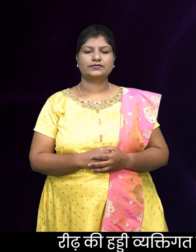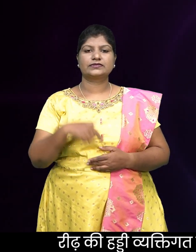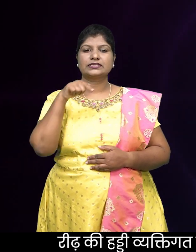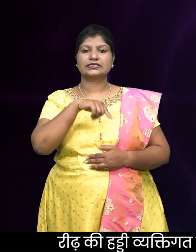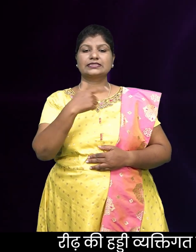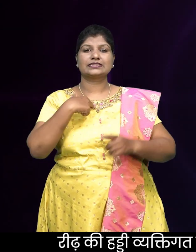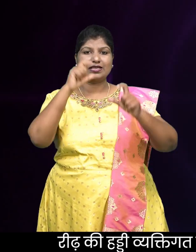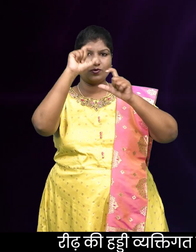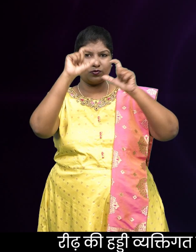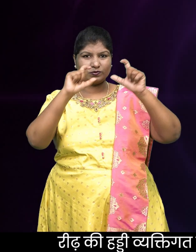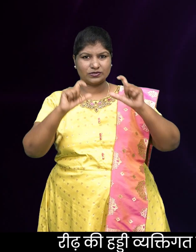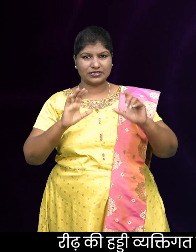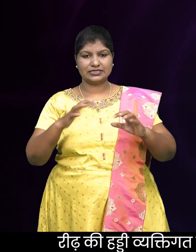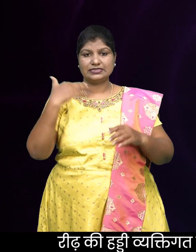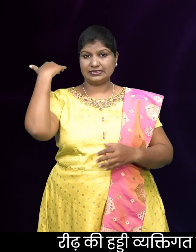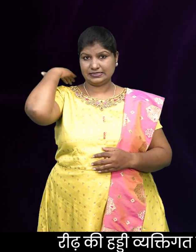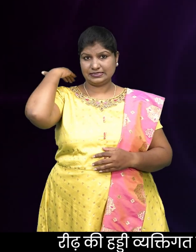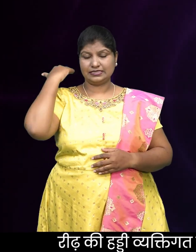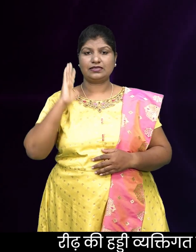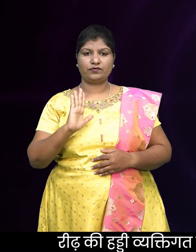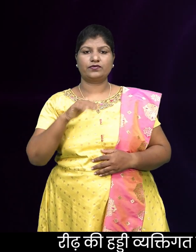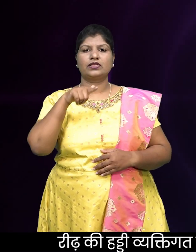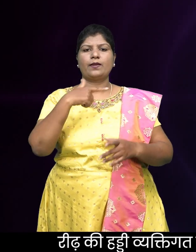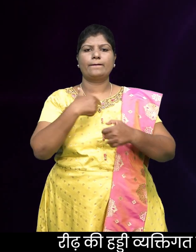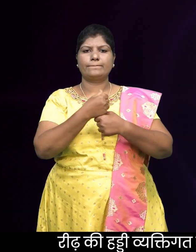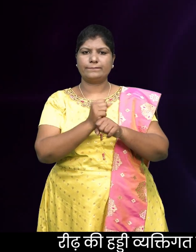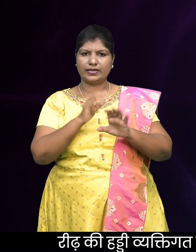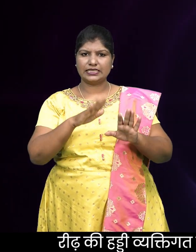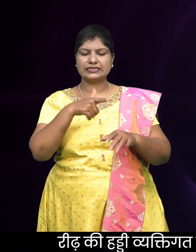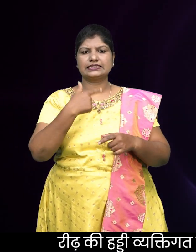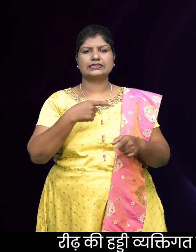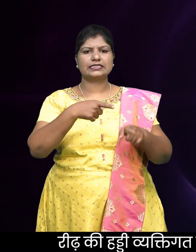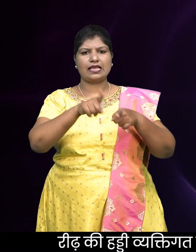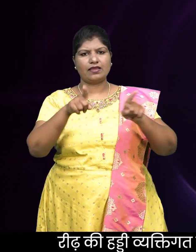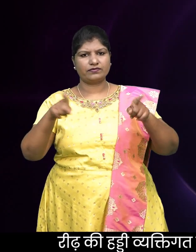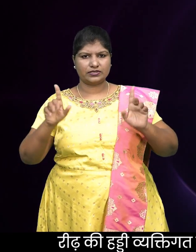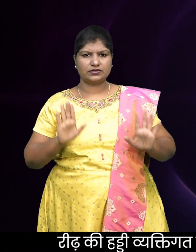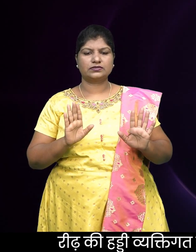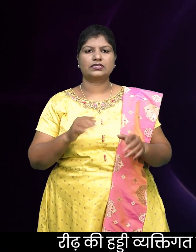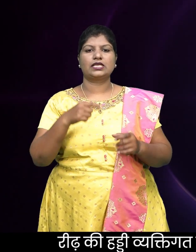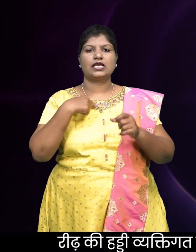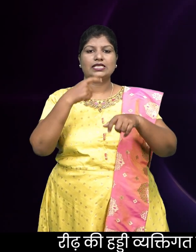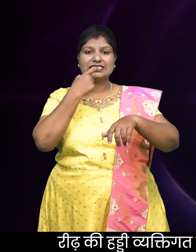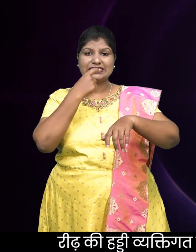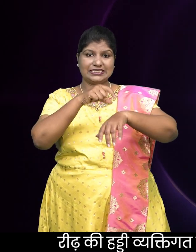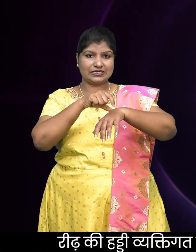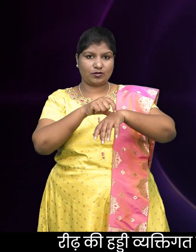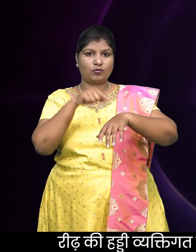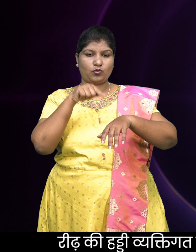रीढ़ की हड्डी व्यक्तिगत हड्डियों से बना होता है, जिन्हें कशेरुका कहा जाता है।